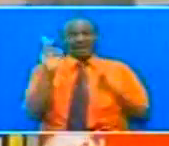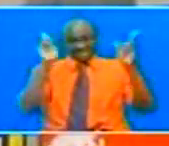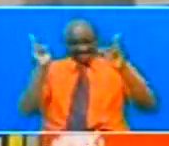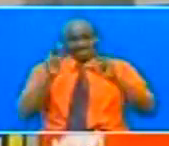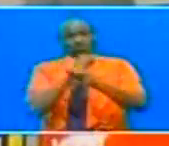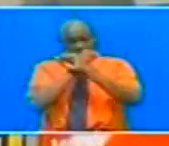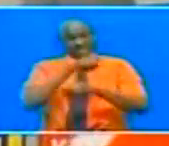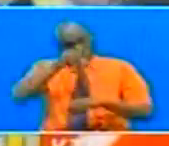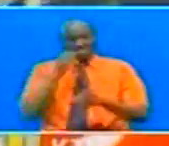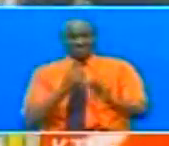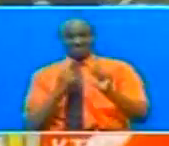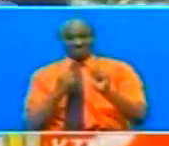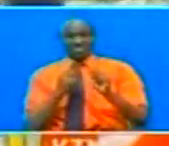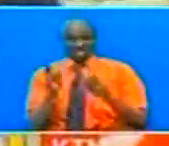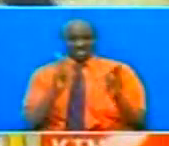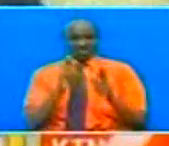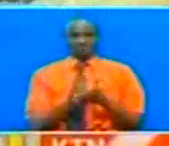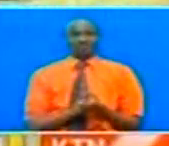lolote linaloweza kutokea.